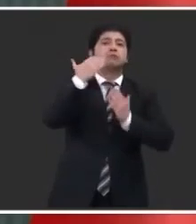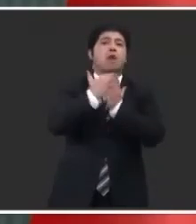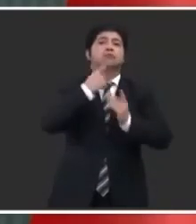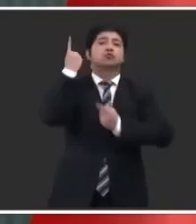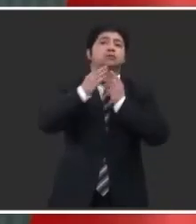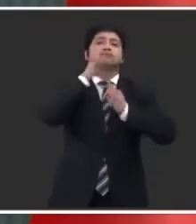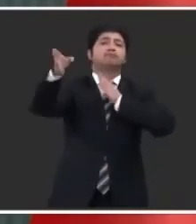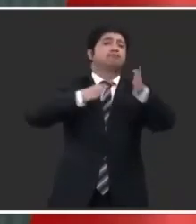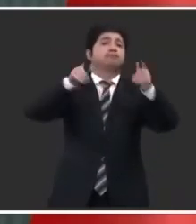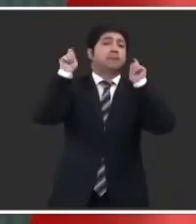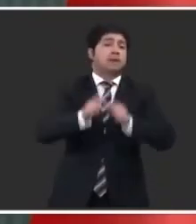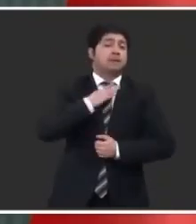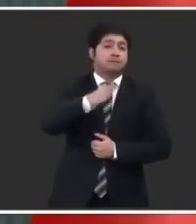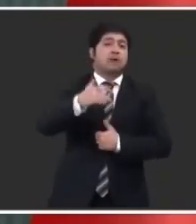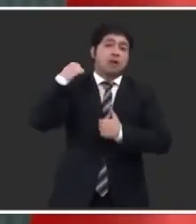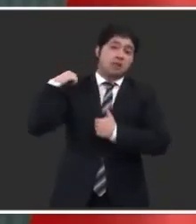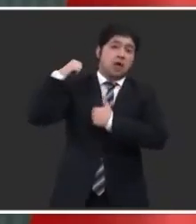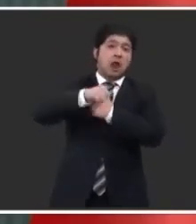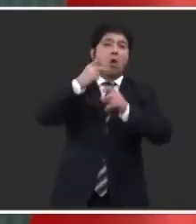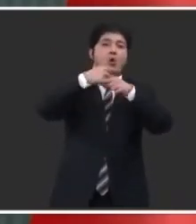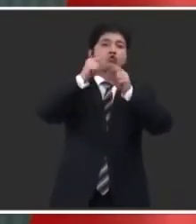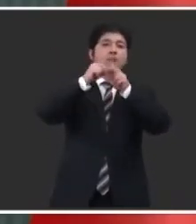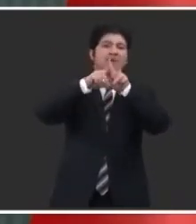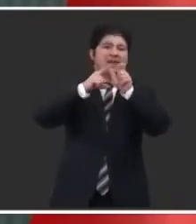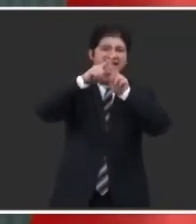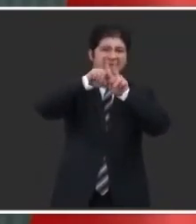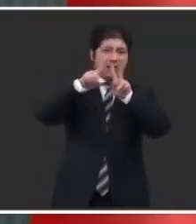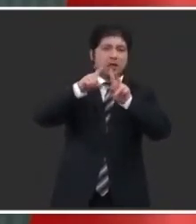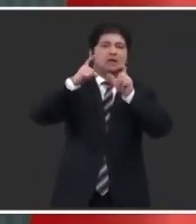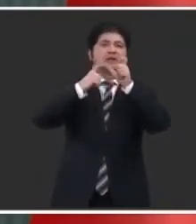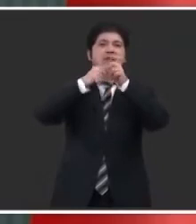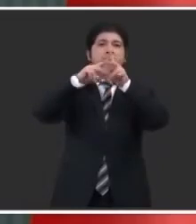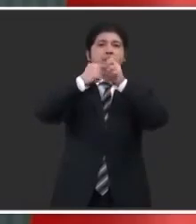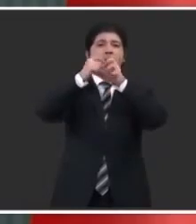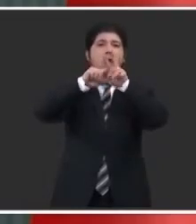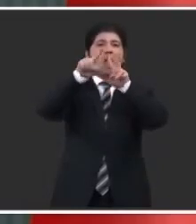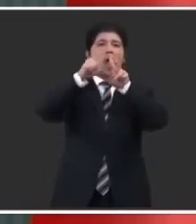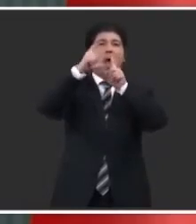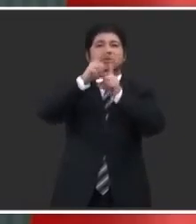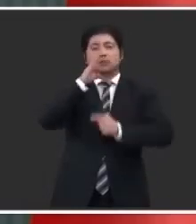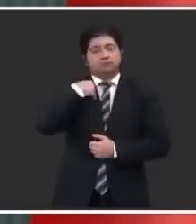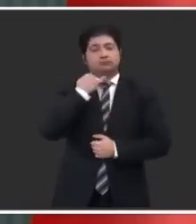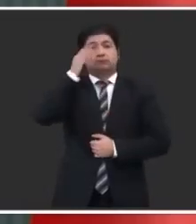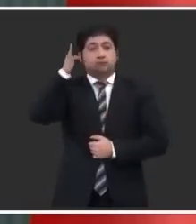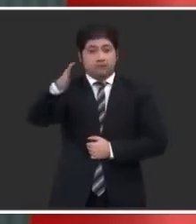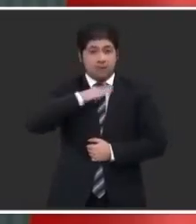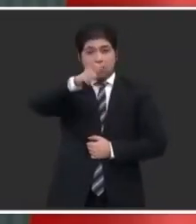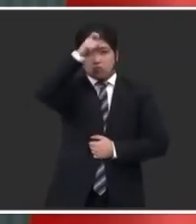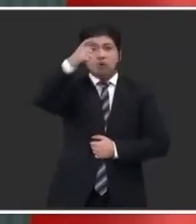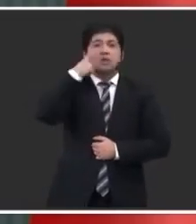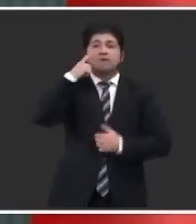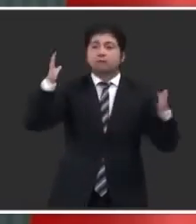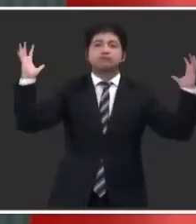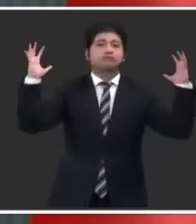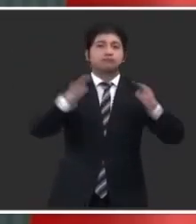gerçekleştireceğiz tekrar Özbekistan Semerkant'a gidiyoruz ve orada Türk devletleri ile